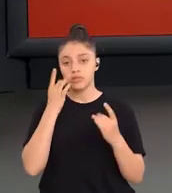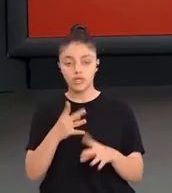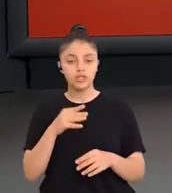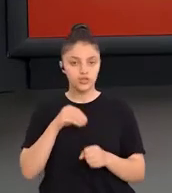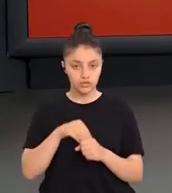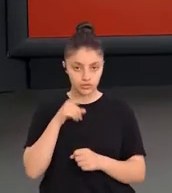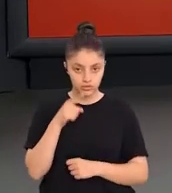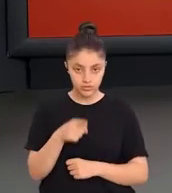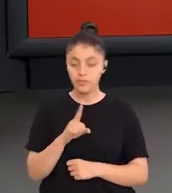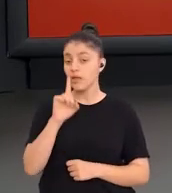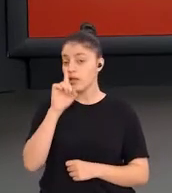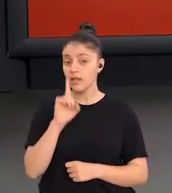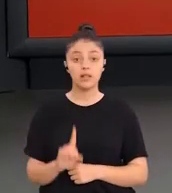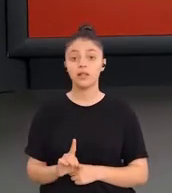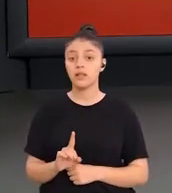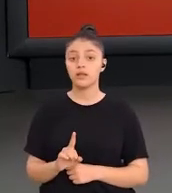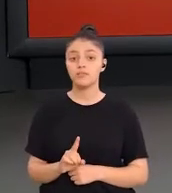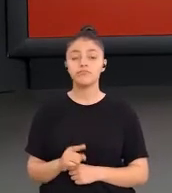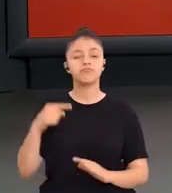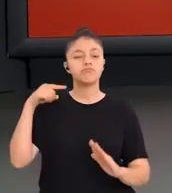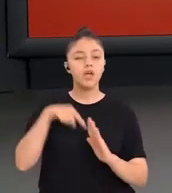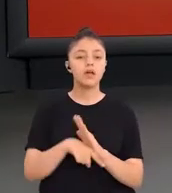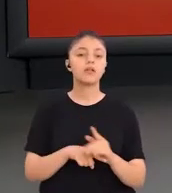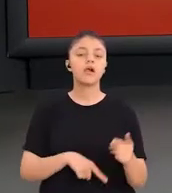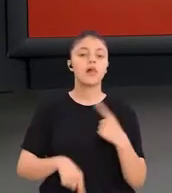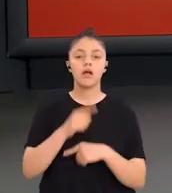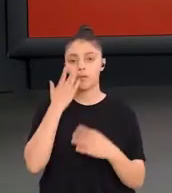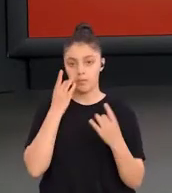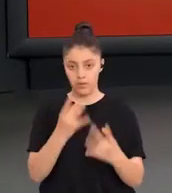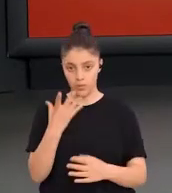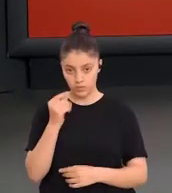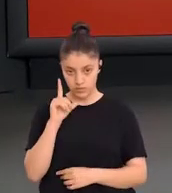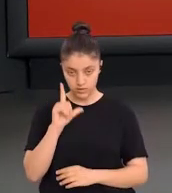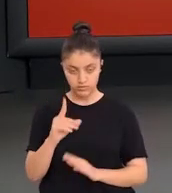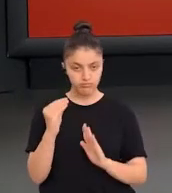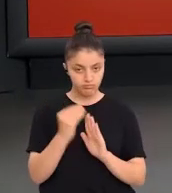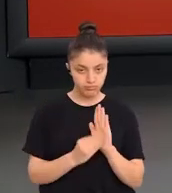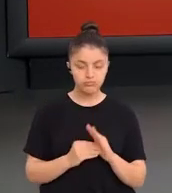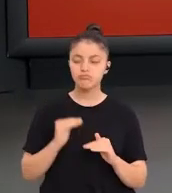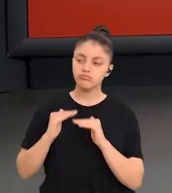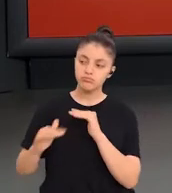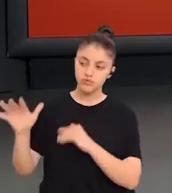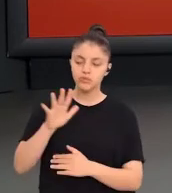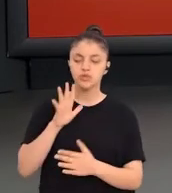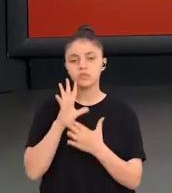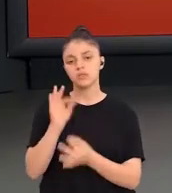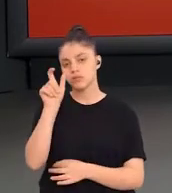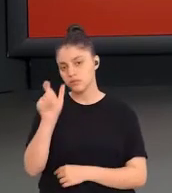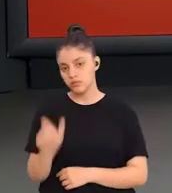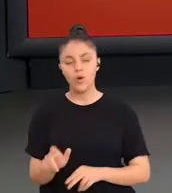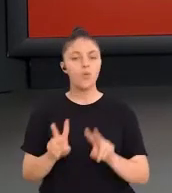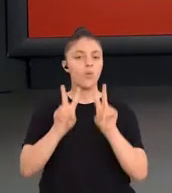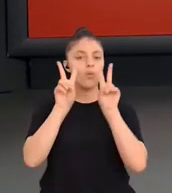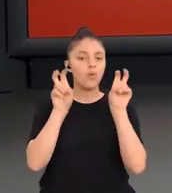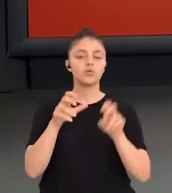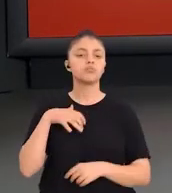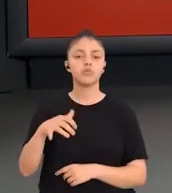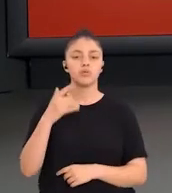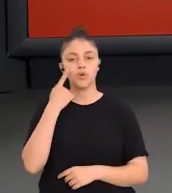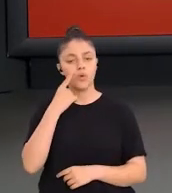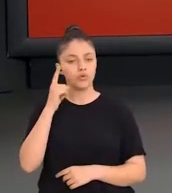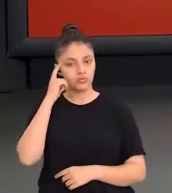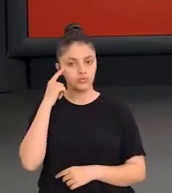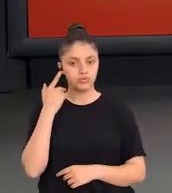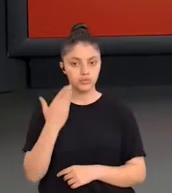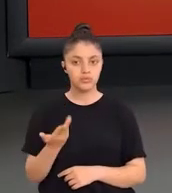belirlenebilmesi için öncelikli olarak kaynakların belirlenmesi, toplum, birey, konu alanı